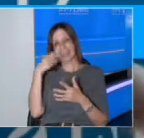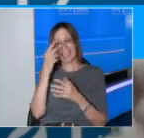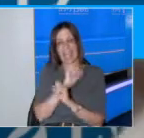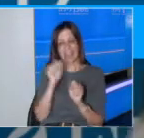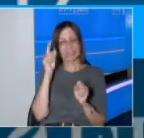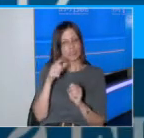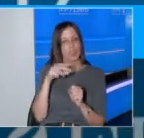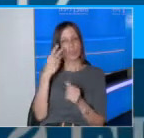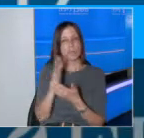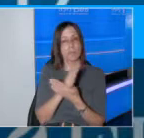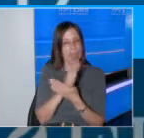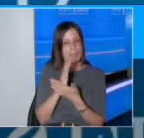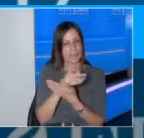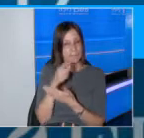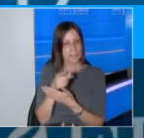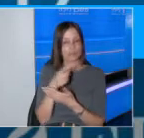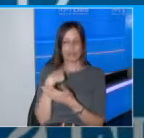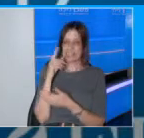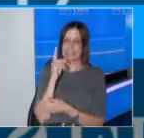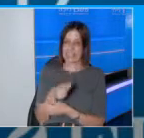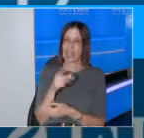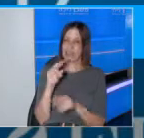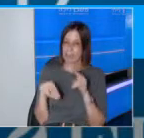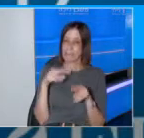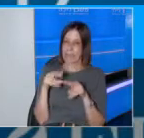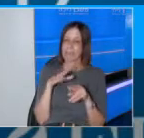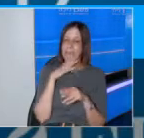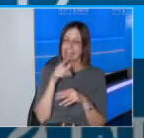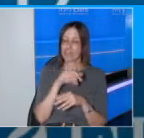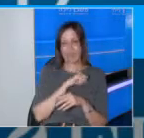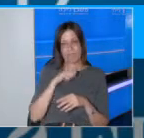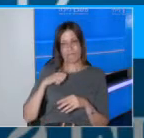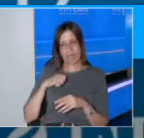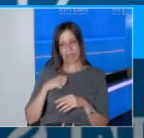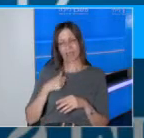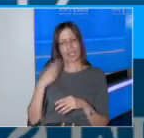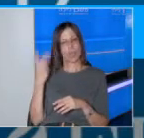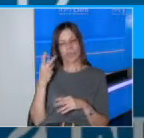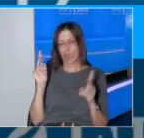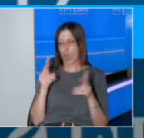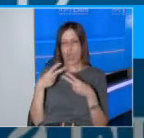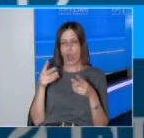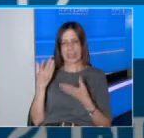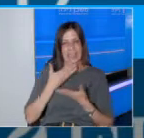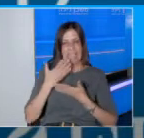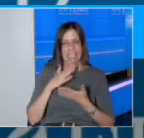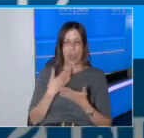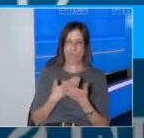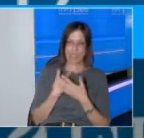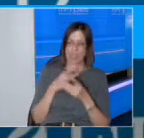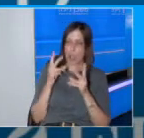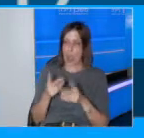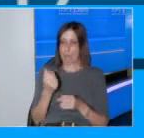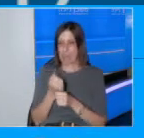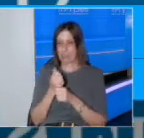צריכים להיערך לכך שנצטרך לטפל בבעיה הזאת לבדנו. אני כמובן לא יכול להתייחס לעובדה אם אנחנו נעשות את זה